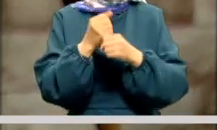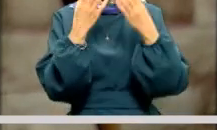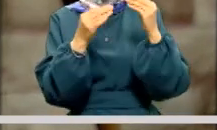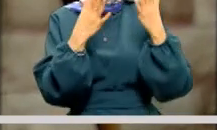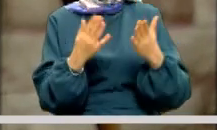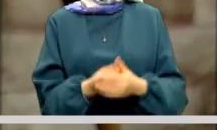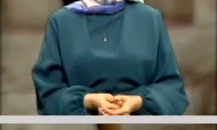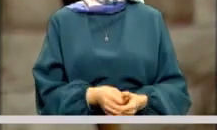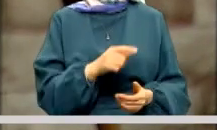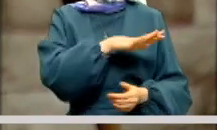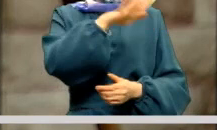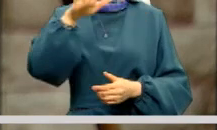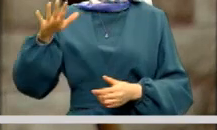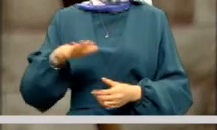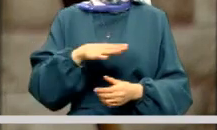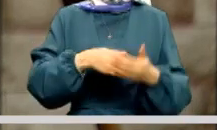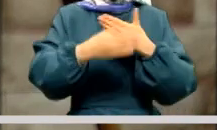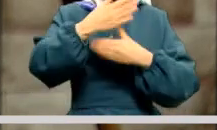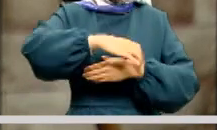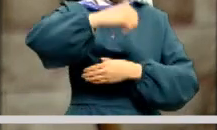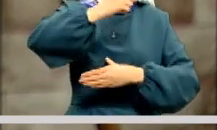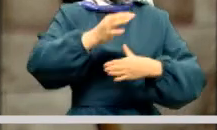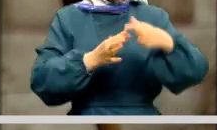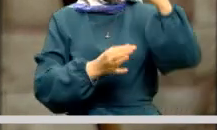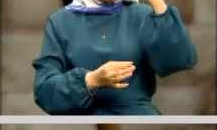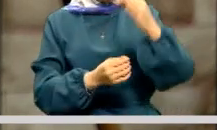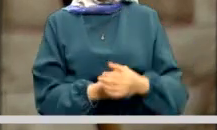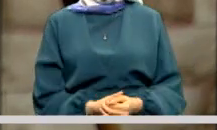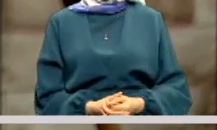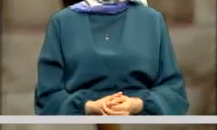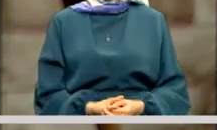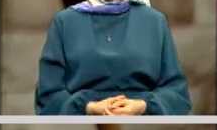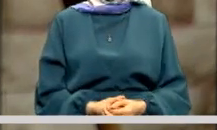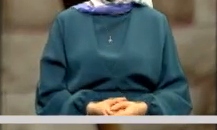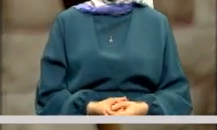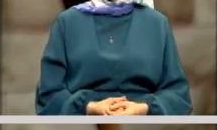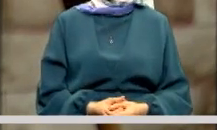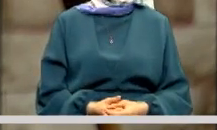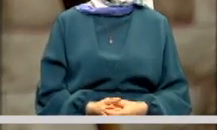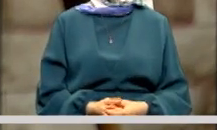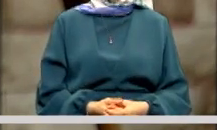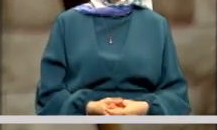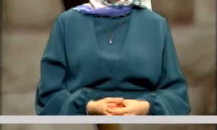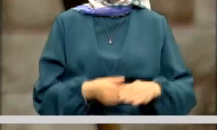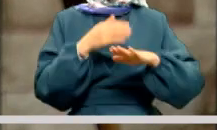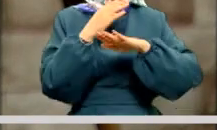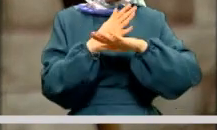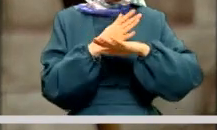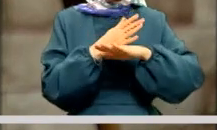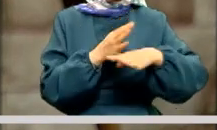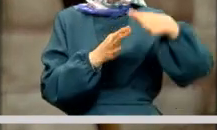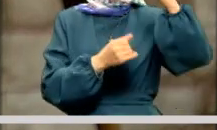Her birimiz Öncelikle merkeze insan merkeze insan Çünkü insan halife olarak